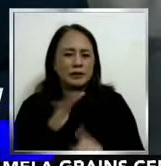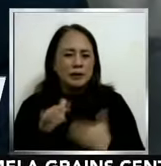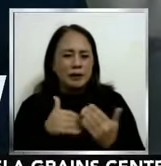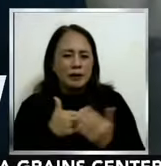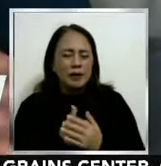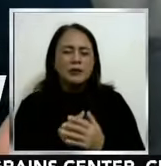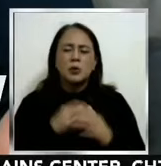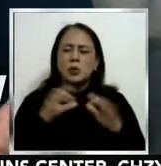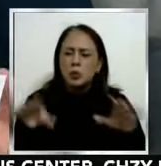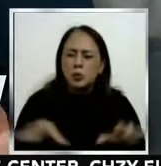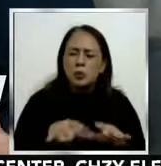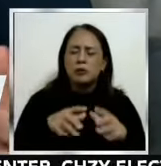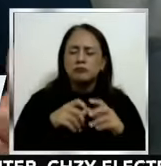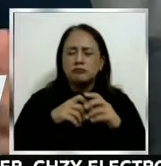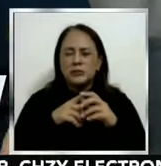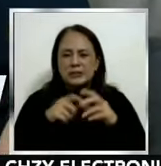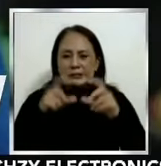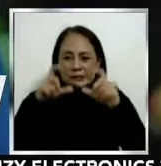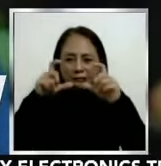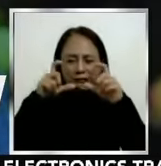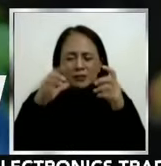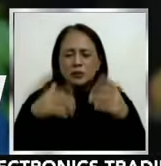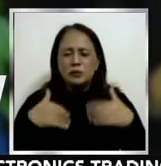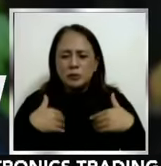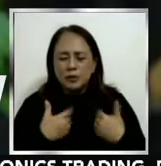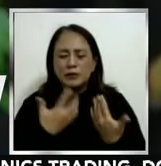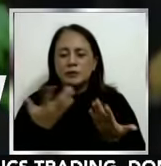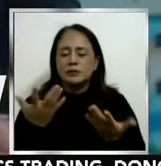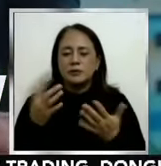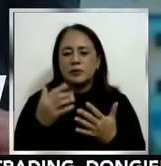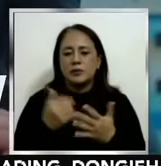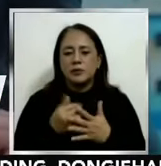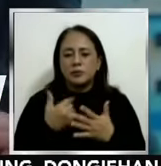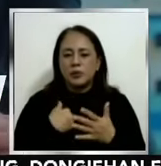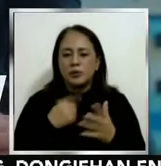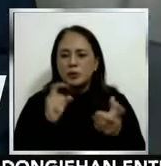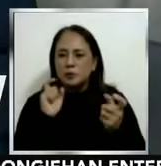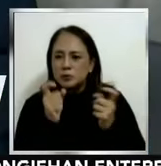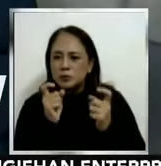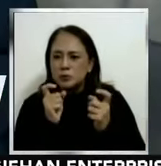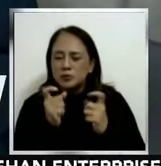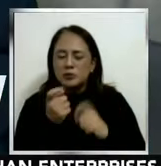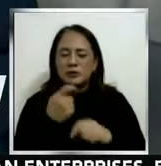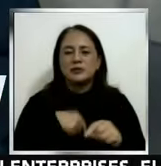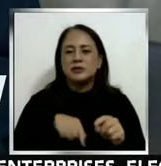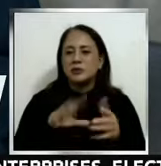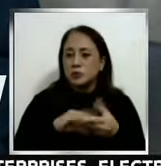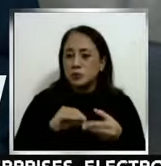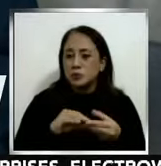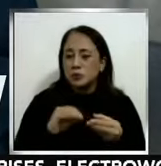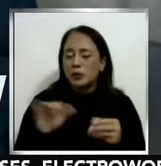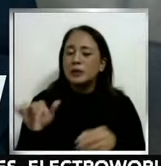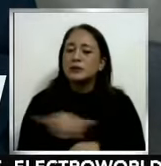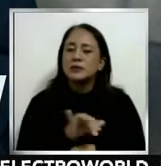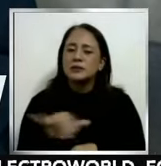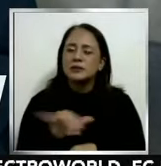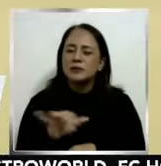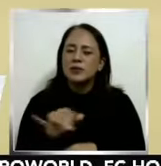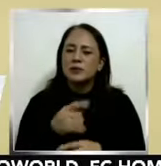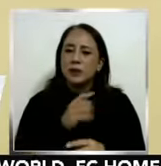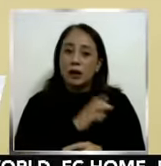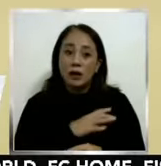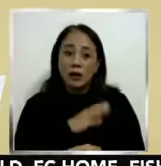puyat. Nandito na yung mapapanood na namin yung mga twists and turns ng story. Parang bawat character